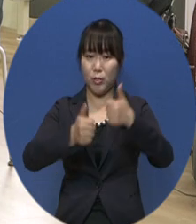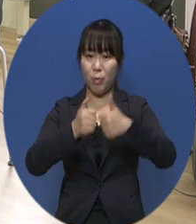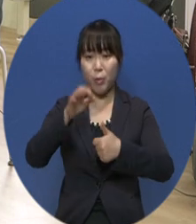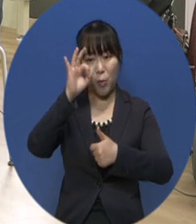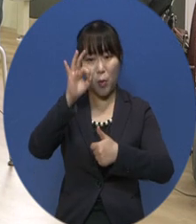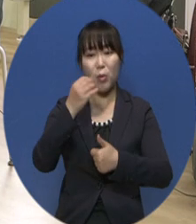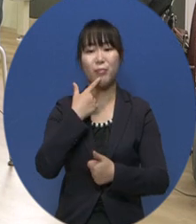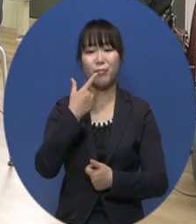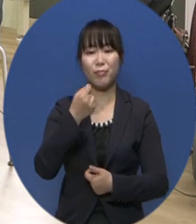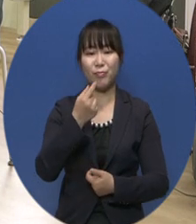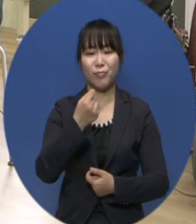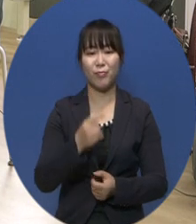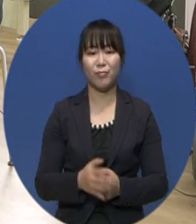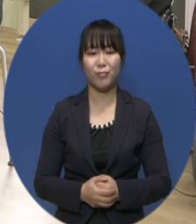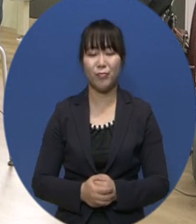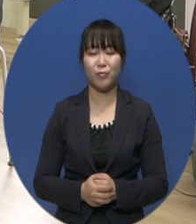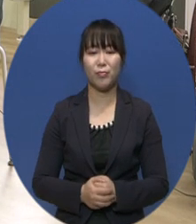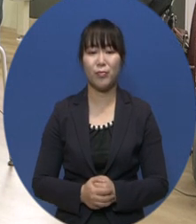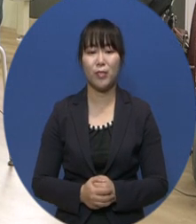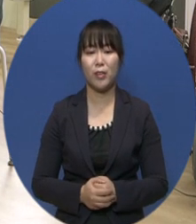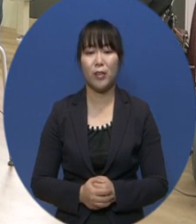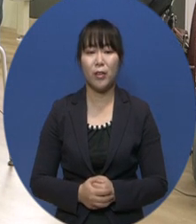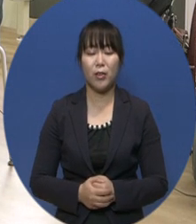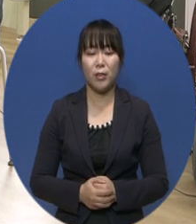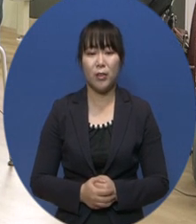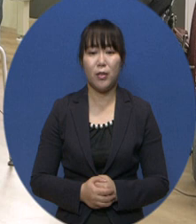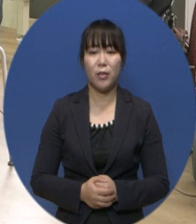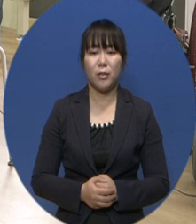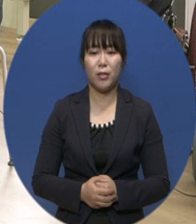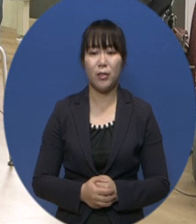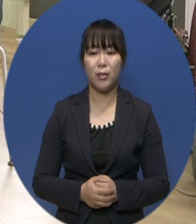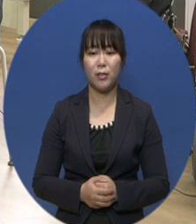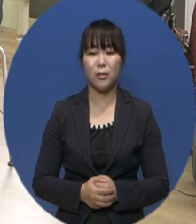면허 시험도 보고 다 하는 거고요. 또 이제